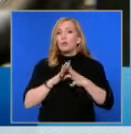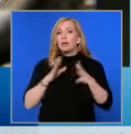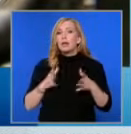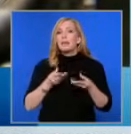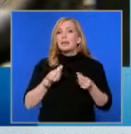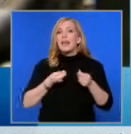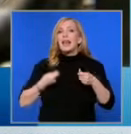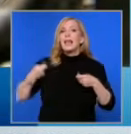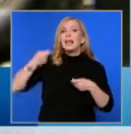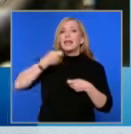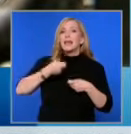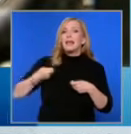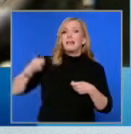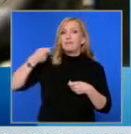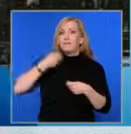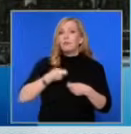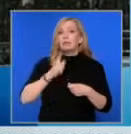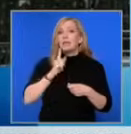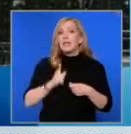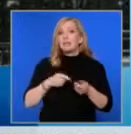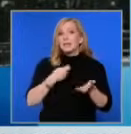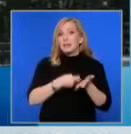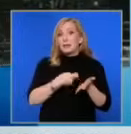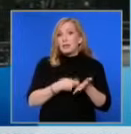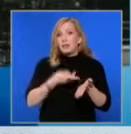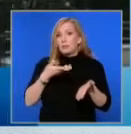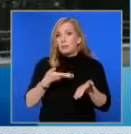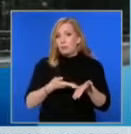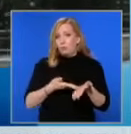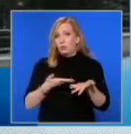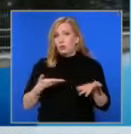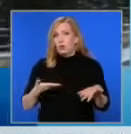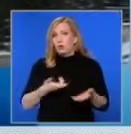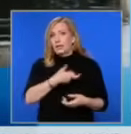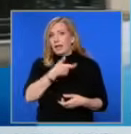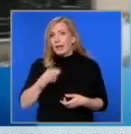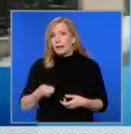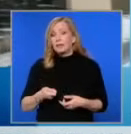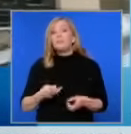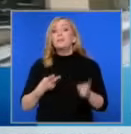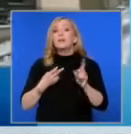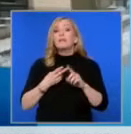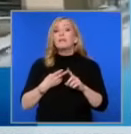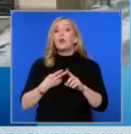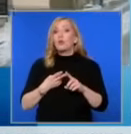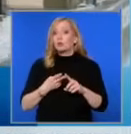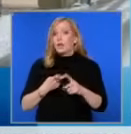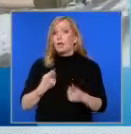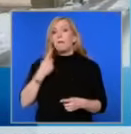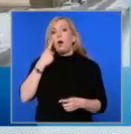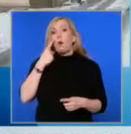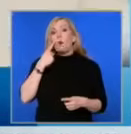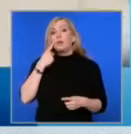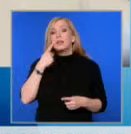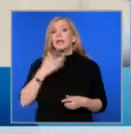големите лихви, които е трябвало да се изплащат по този дълг от една страна и от втора страна опит имотът да бъде продаден